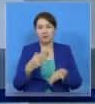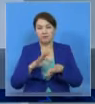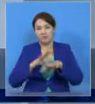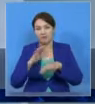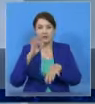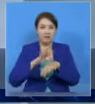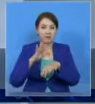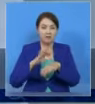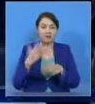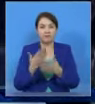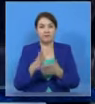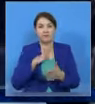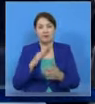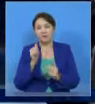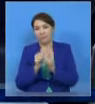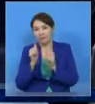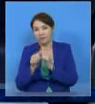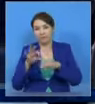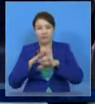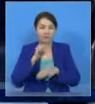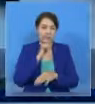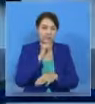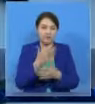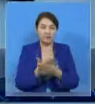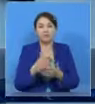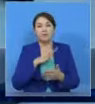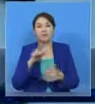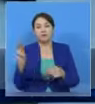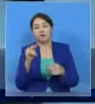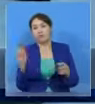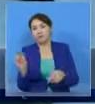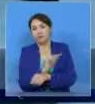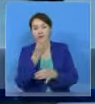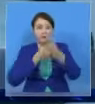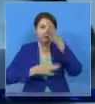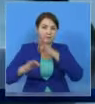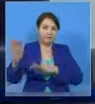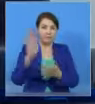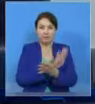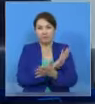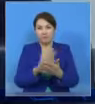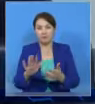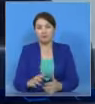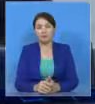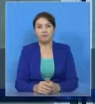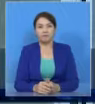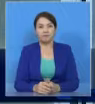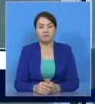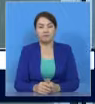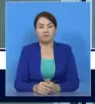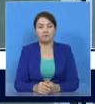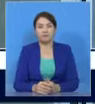кожными заболеваниями. Они периодически проходят обследование и получают нужные им лекарства бесплатно.